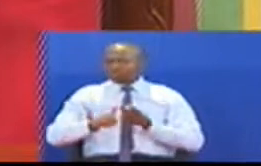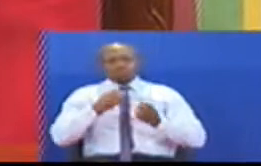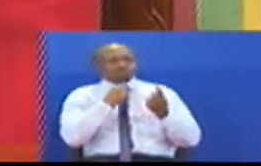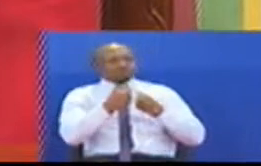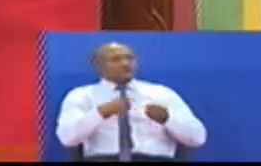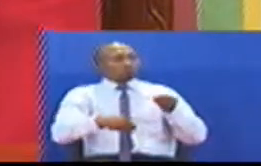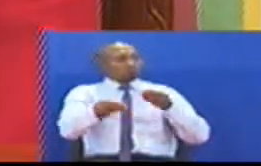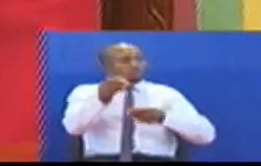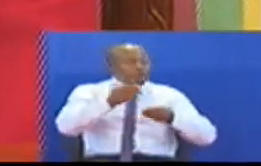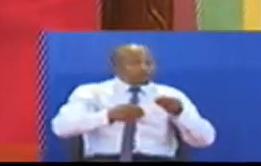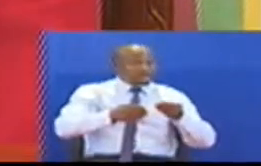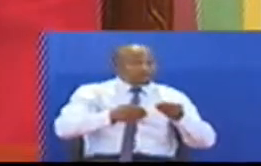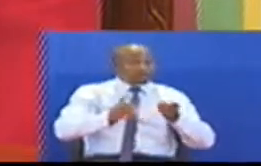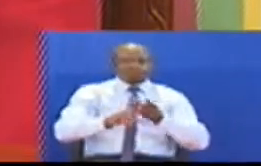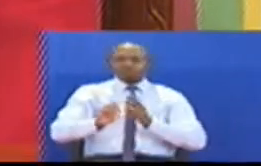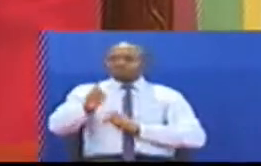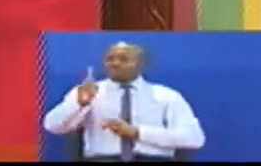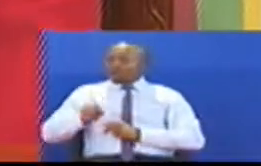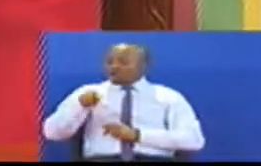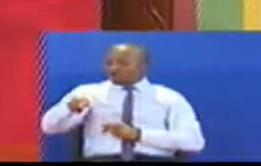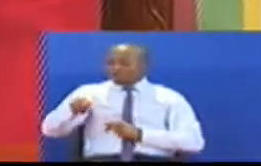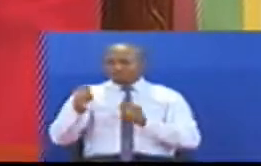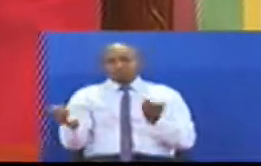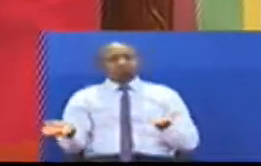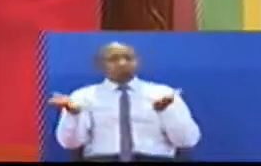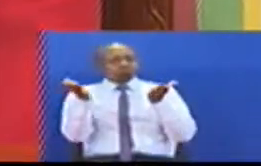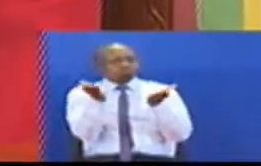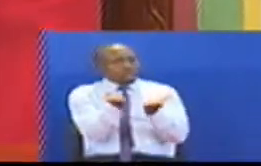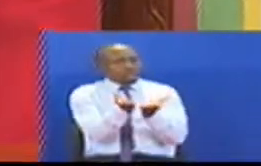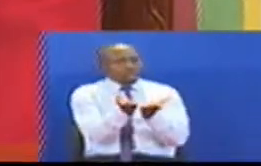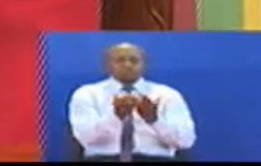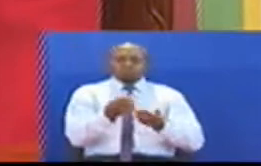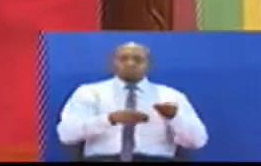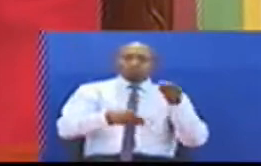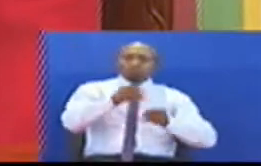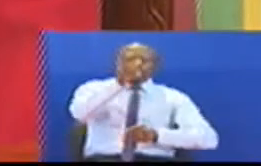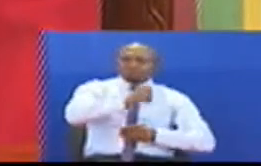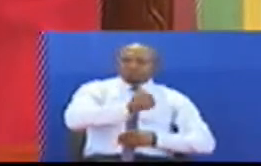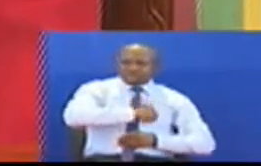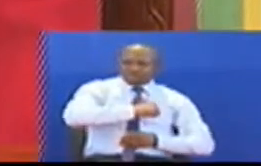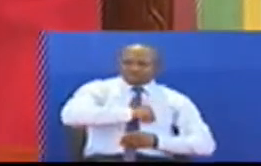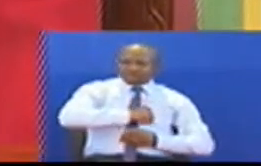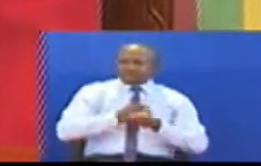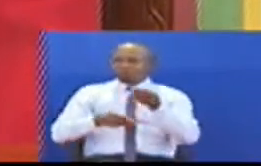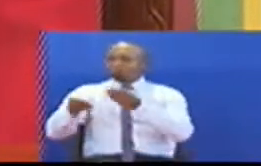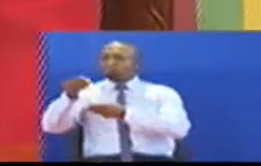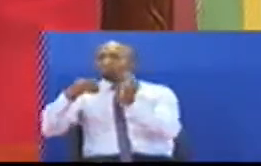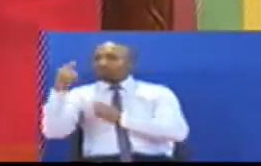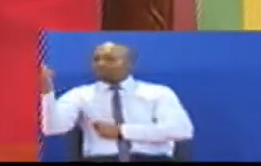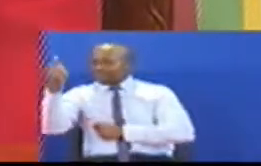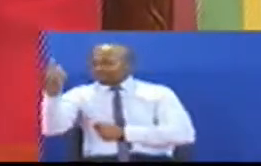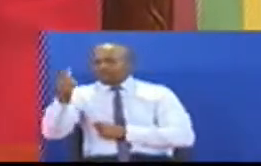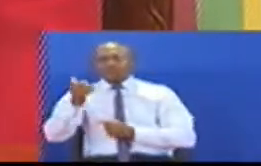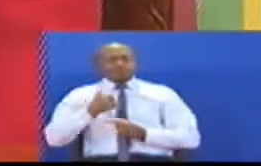tunapozungumzia uchumi ambao unauanisha uchumi wa mtu binafsi na uchumi wa kitaifa, Mheshimiwa Mwenyekiti, mimi